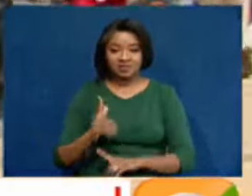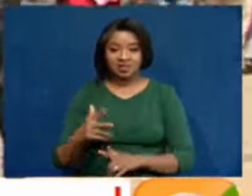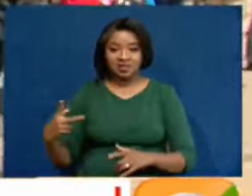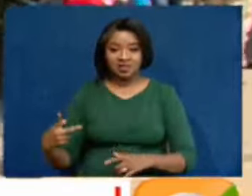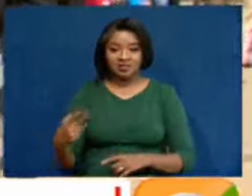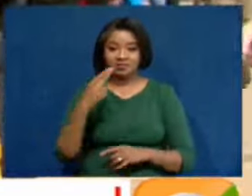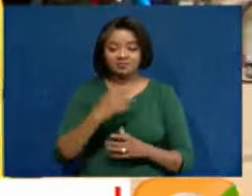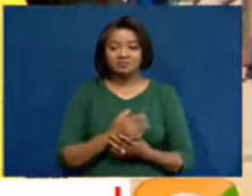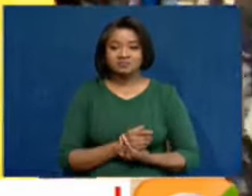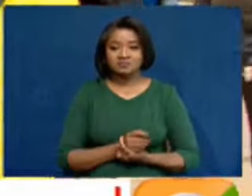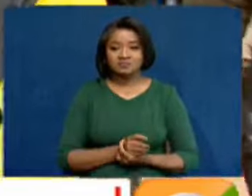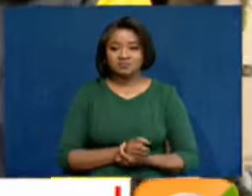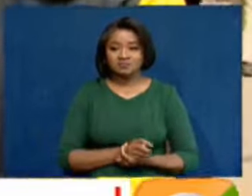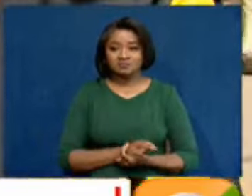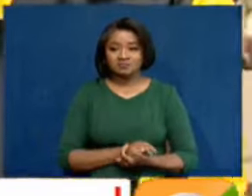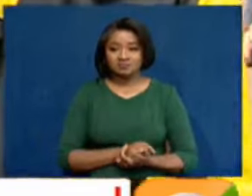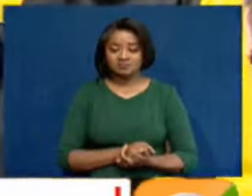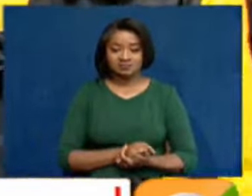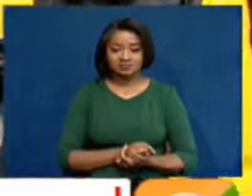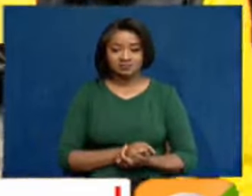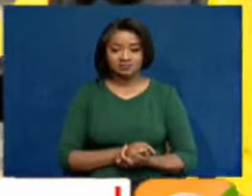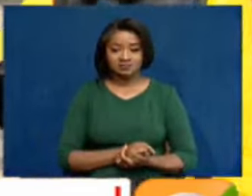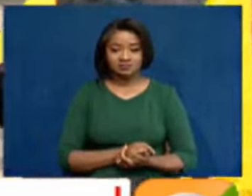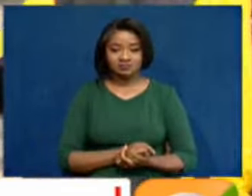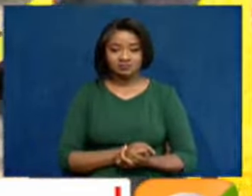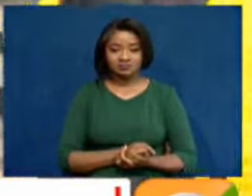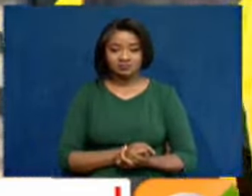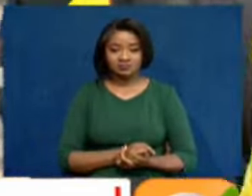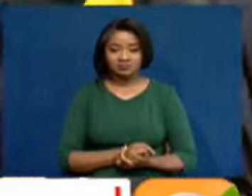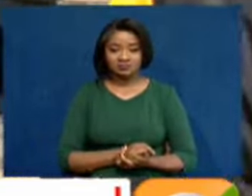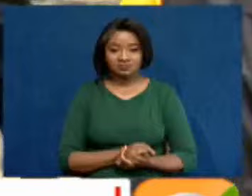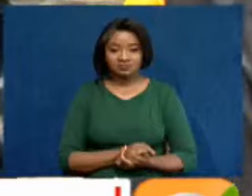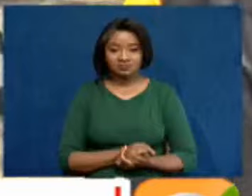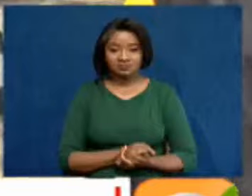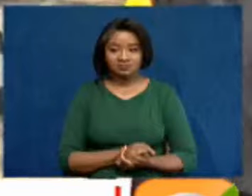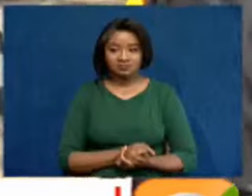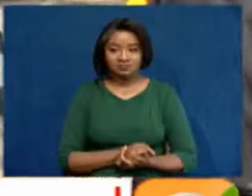Mguu ikupotelea kwa barabara ni hizo ile delay ya